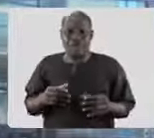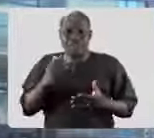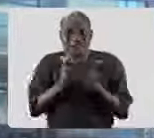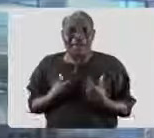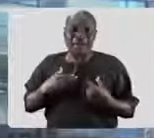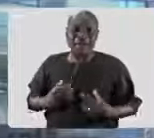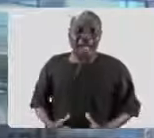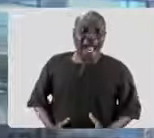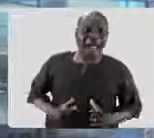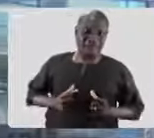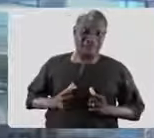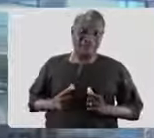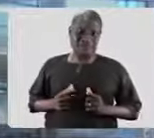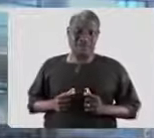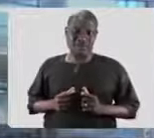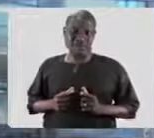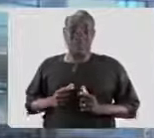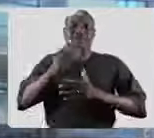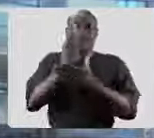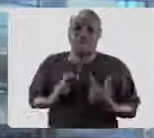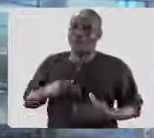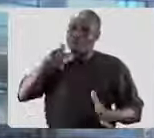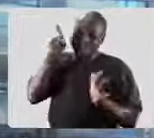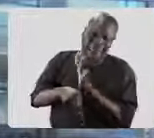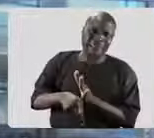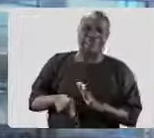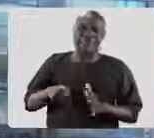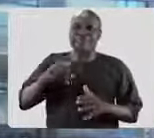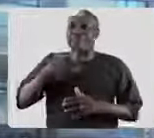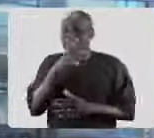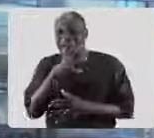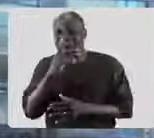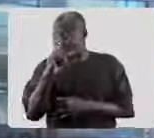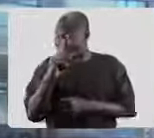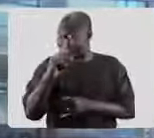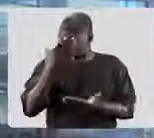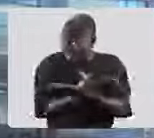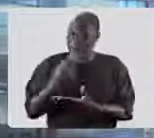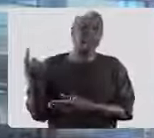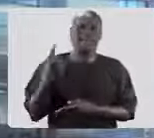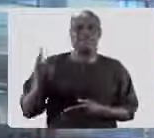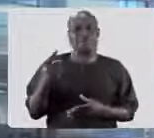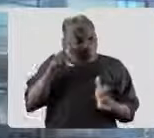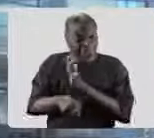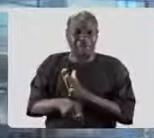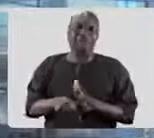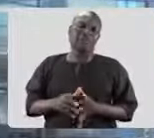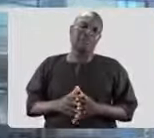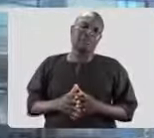somebody's life wo bi ayage ne nkwa firi ne nsam ne maame baba akopɛ eno no mo MP no